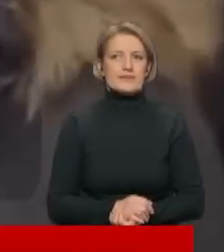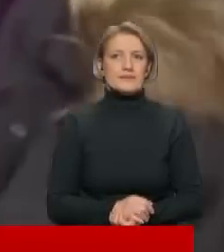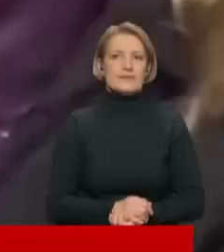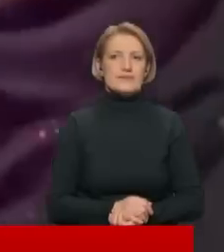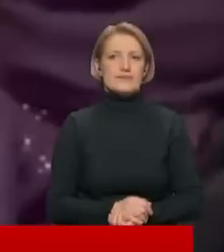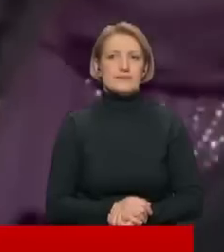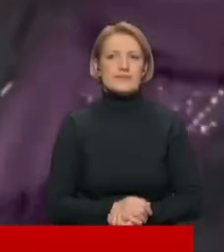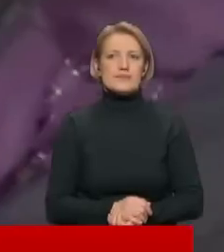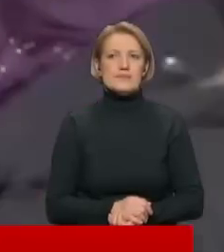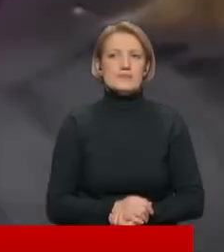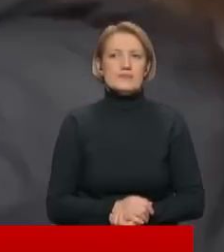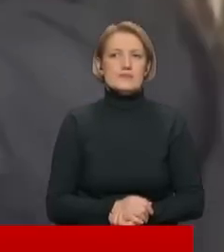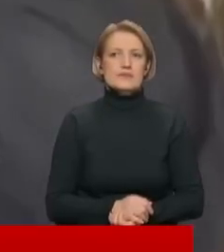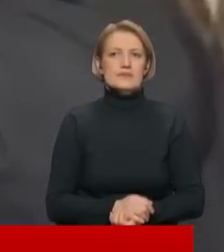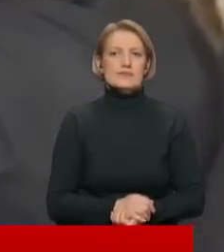doğrusu